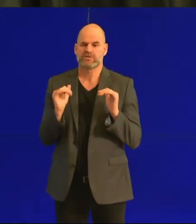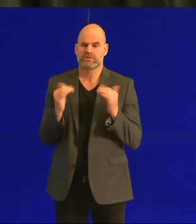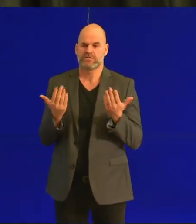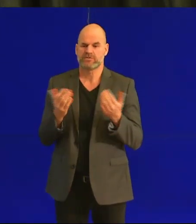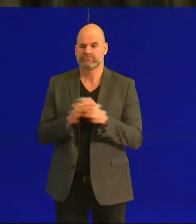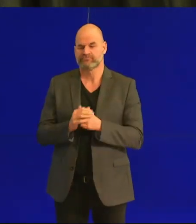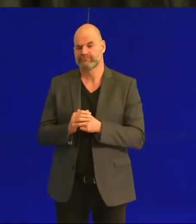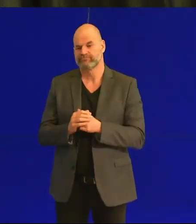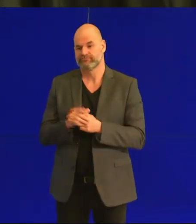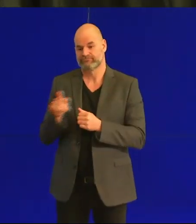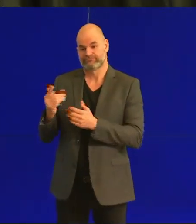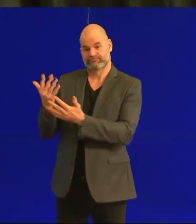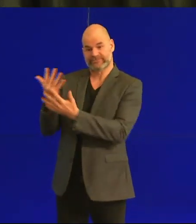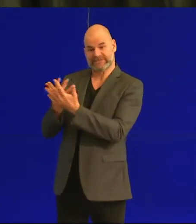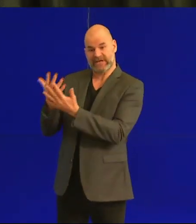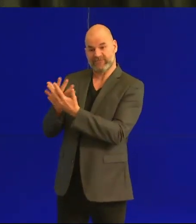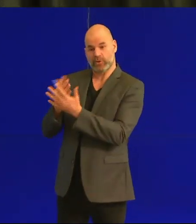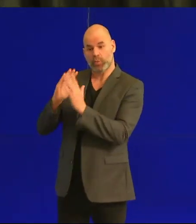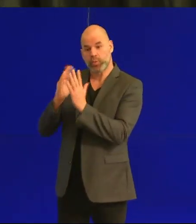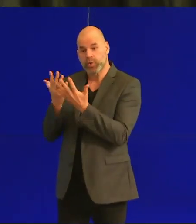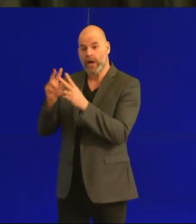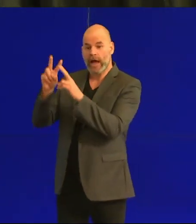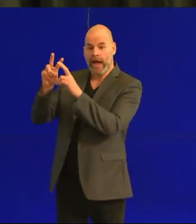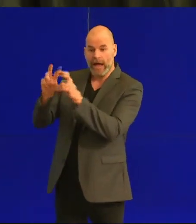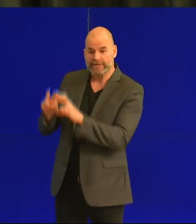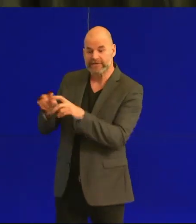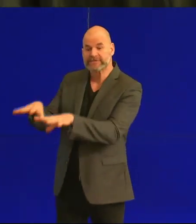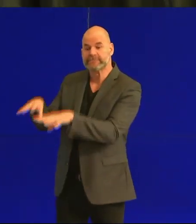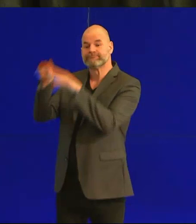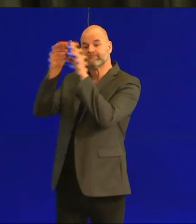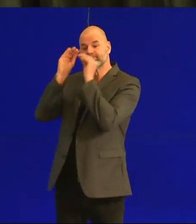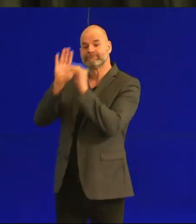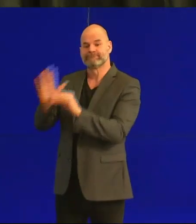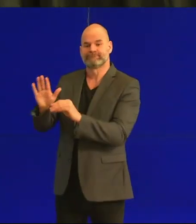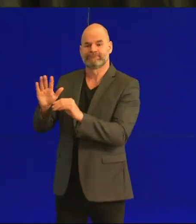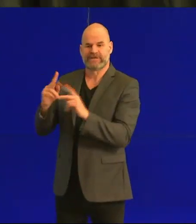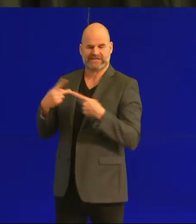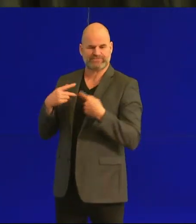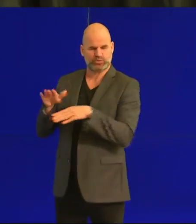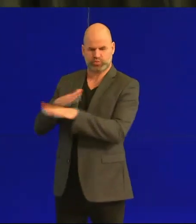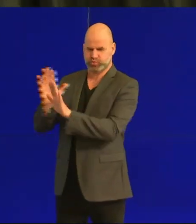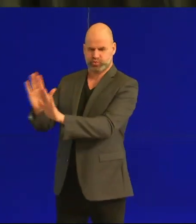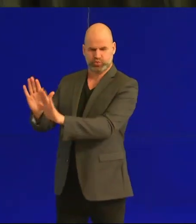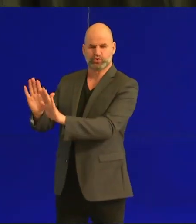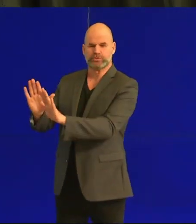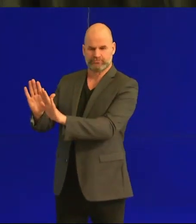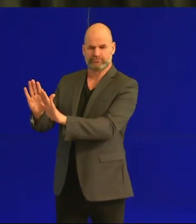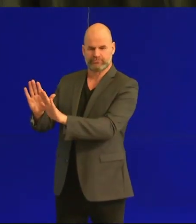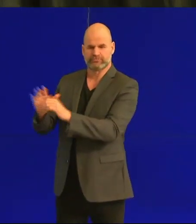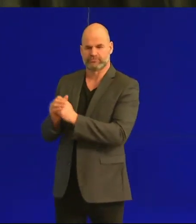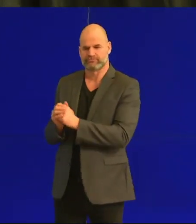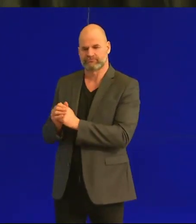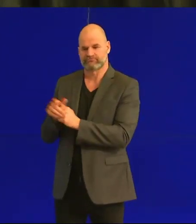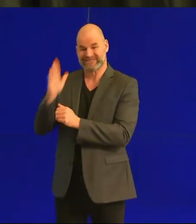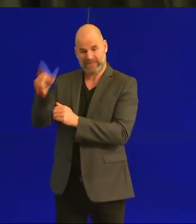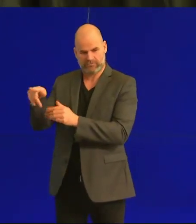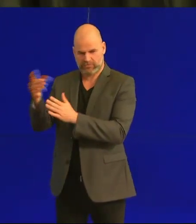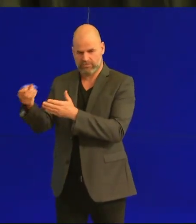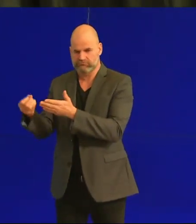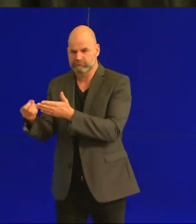experts c'est sur la base d'une analyse de national vers l'erythrée est visible aux devons tenir